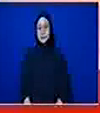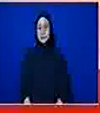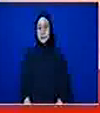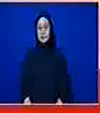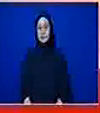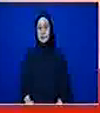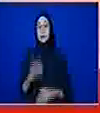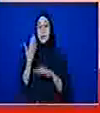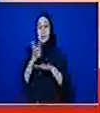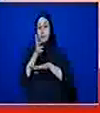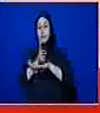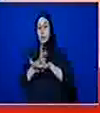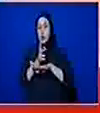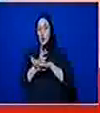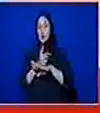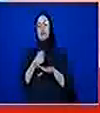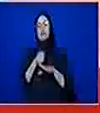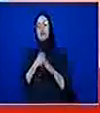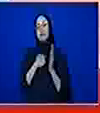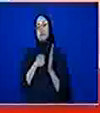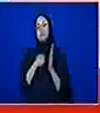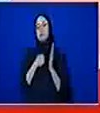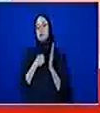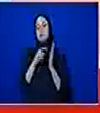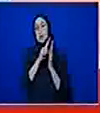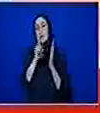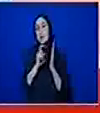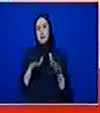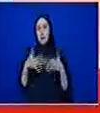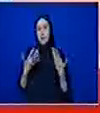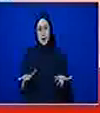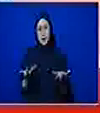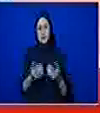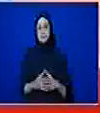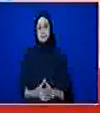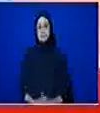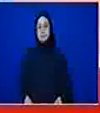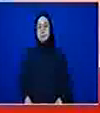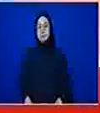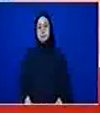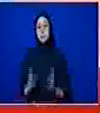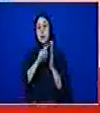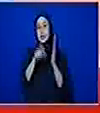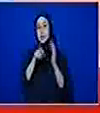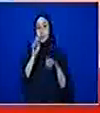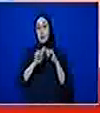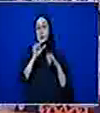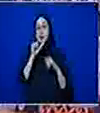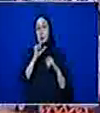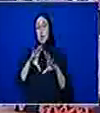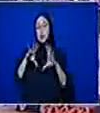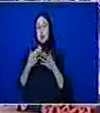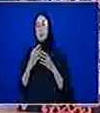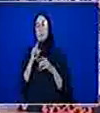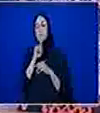Baik, itu tadi videonya. Langsung saya akan bacakan pertanyaan yang telah disusun oleh tim panelis